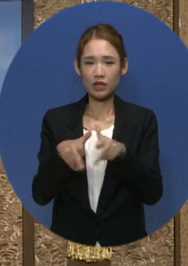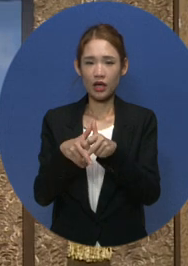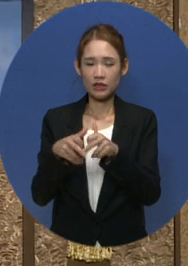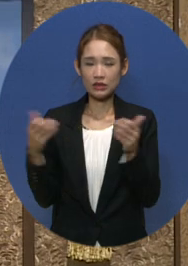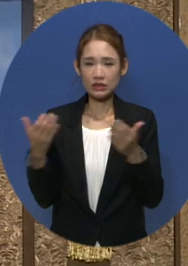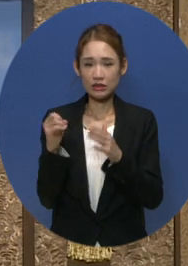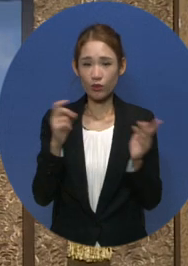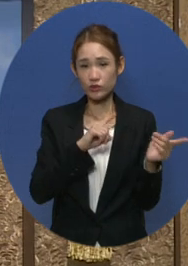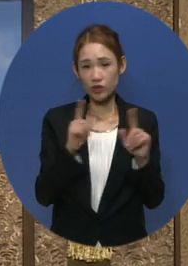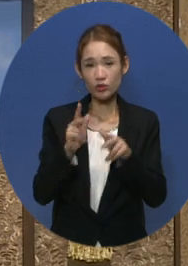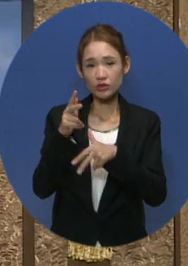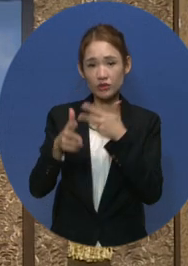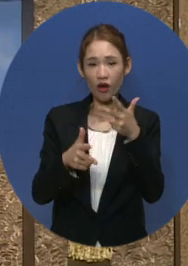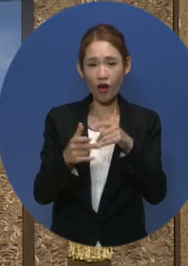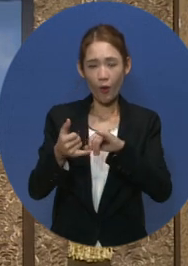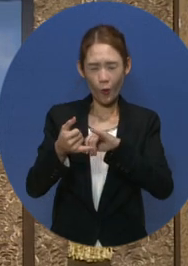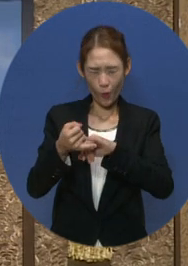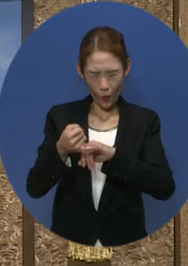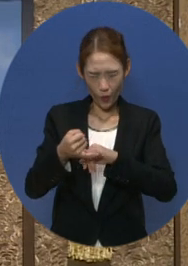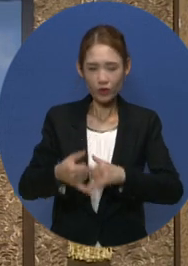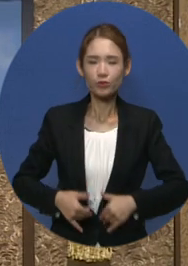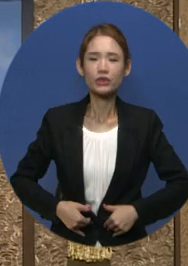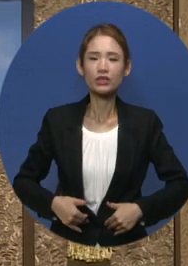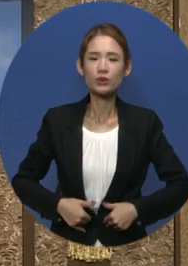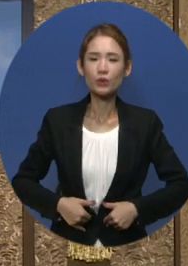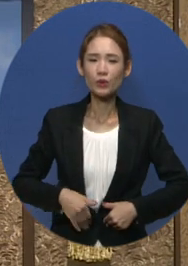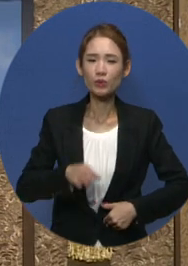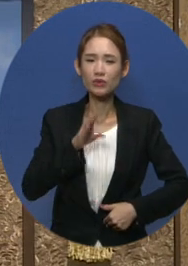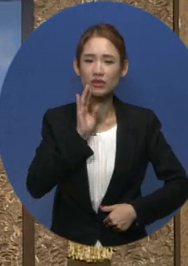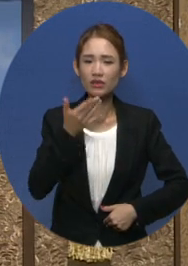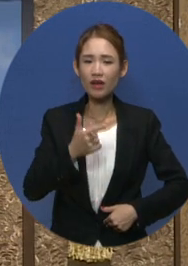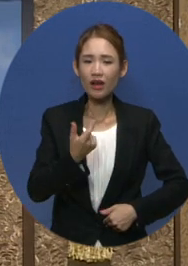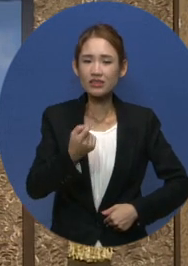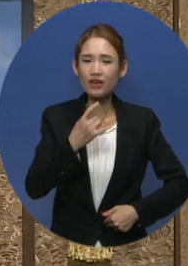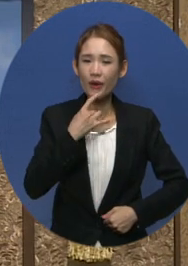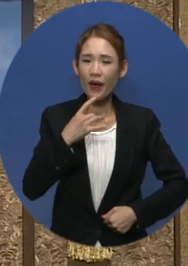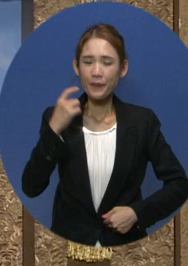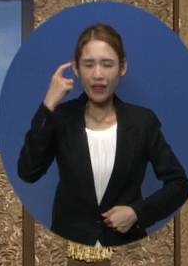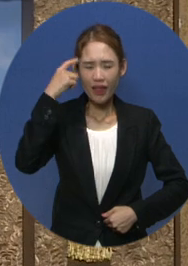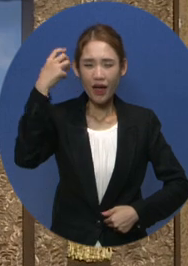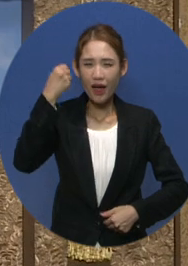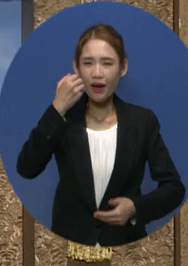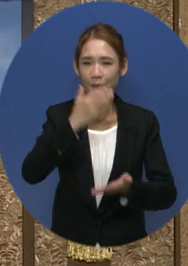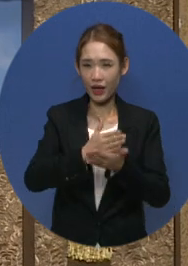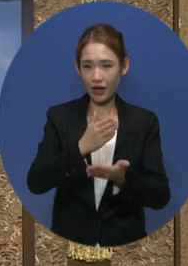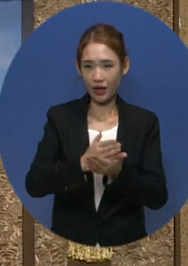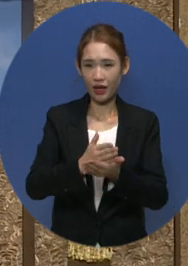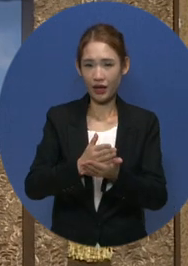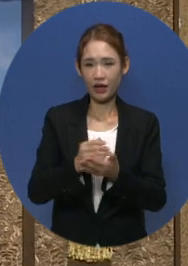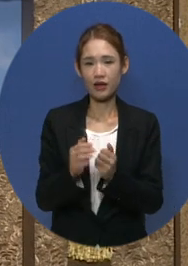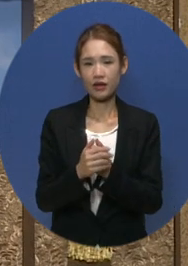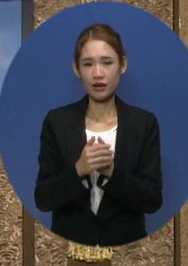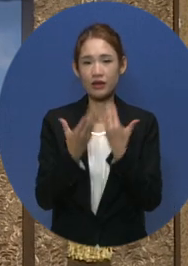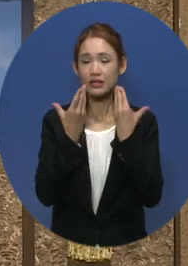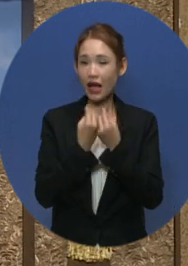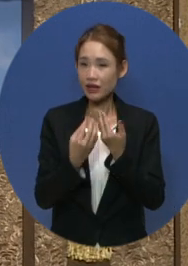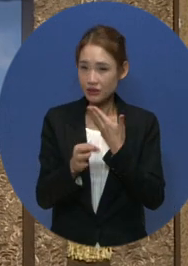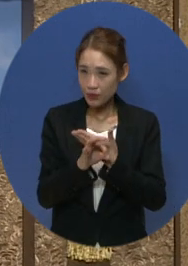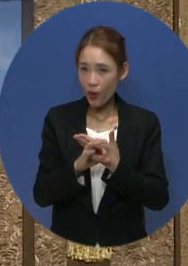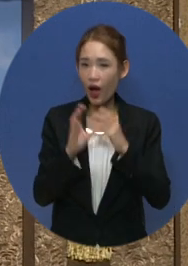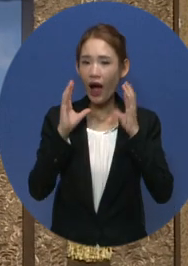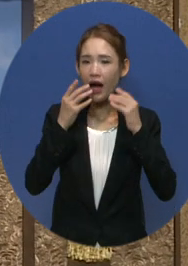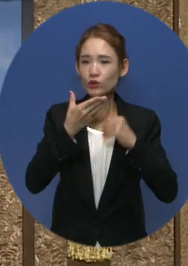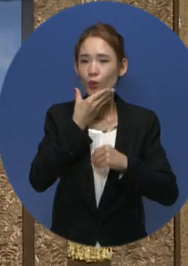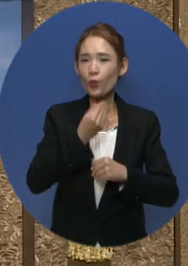사업을 한다든지 할 때 반드시 그것도 필요합니다. 그런데 네. 꼭 그렇게만 접근할 게 아니고 예를 들어서 아동복지